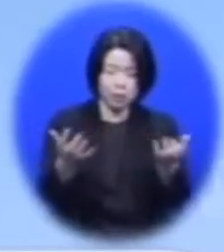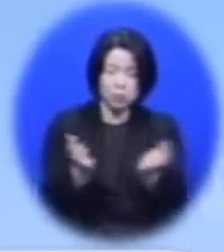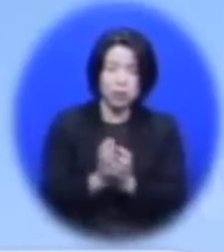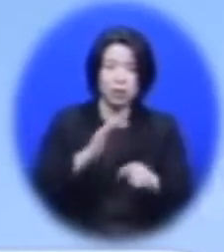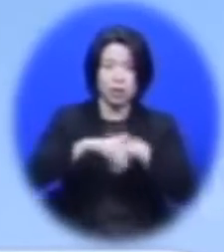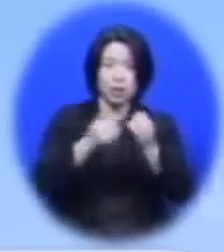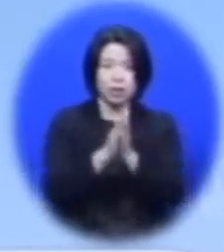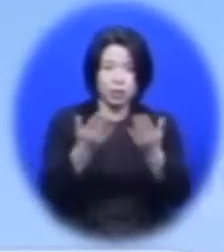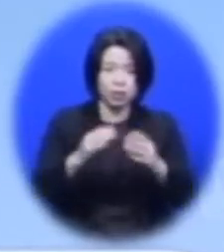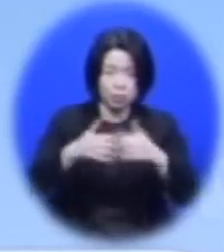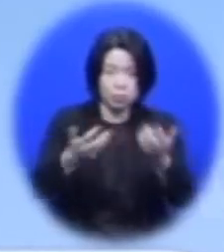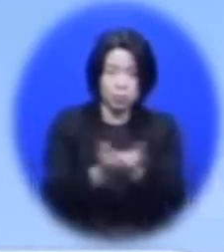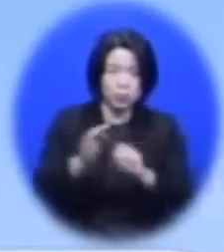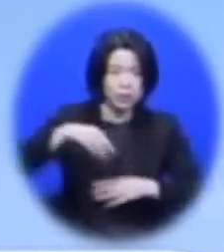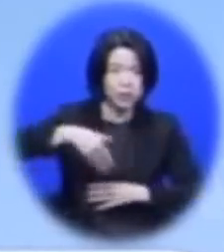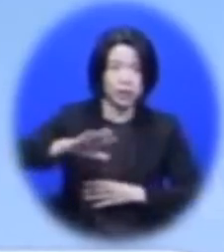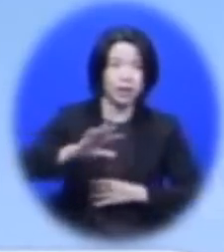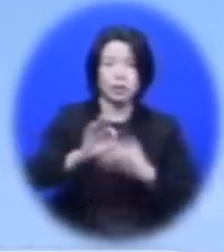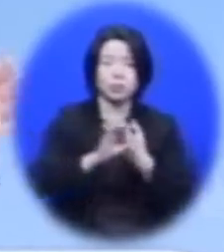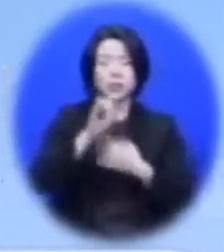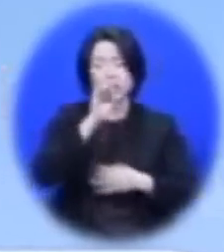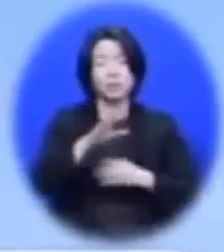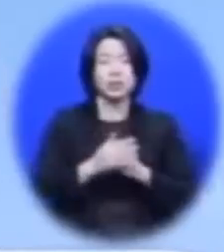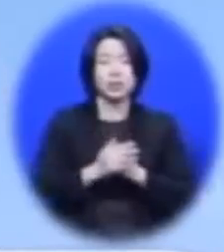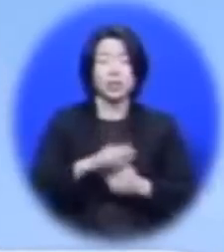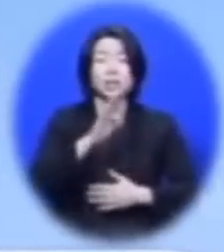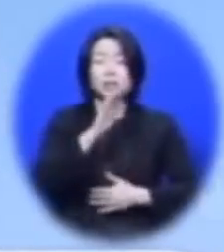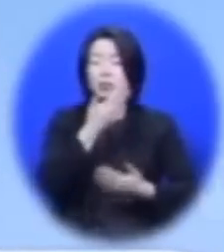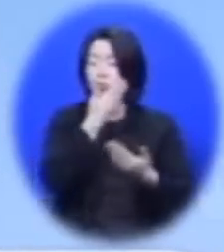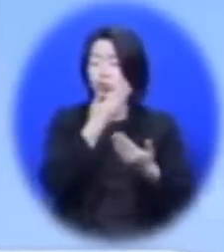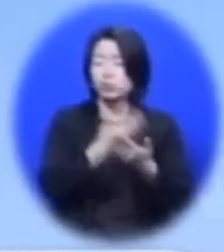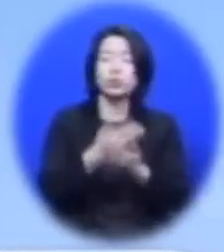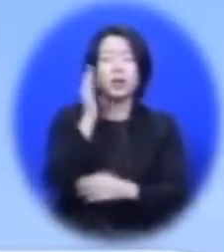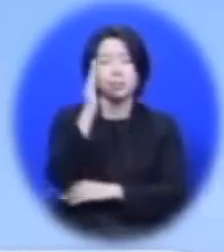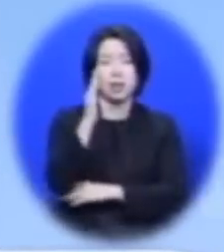안 됩니다. 정말 중요한 이야기죠.